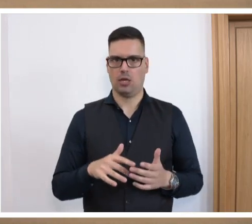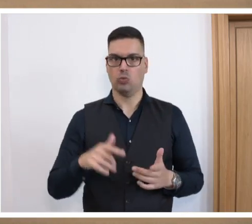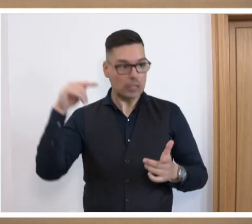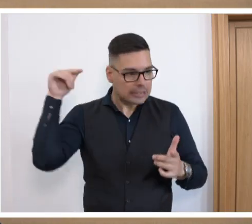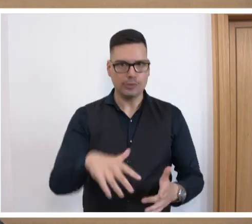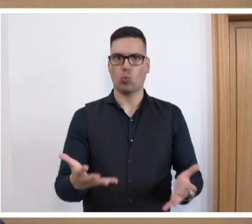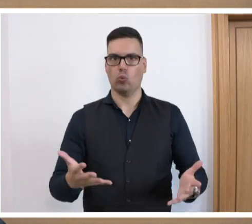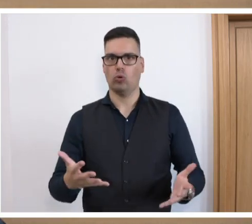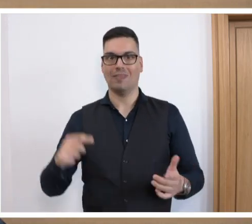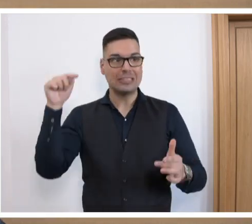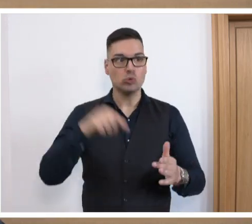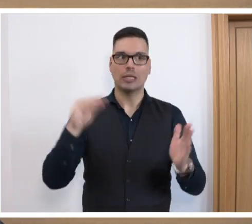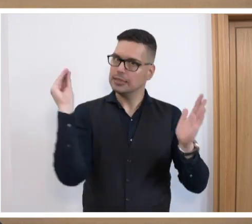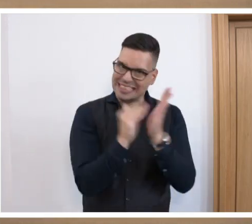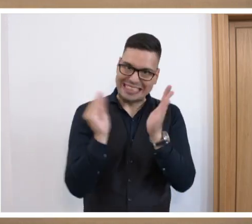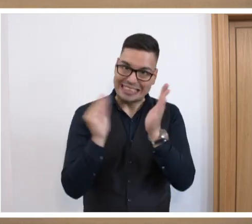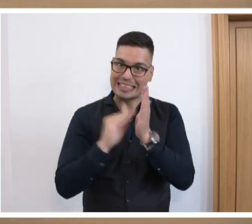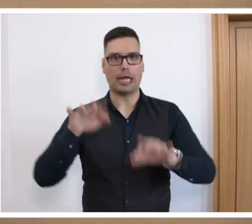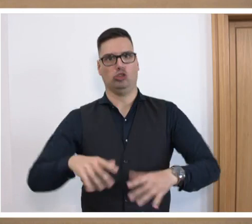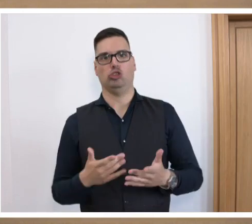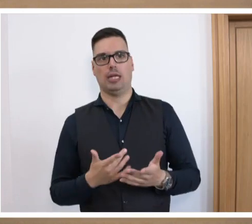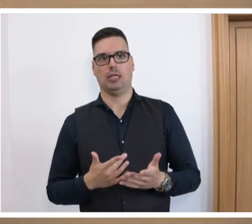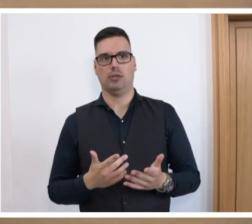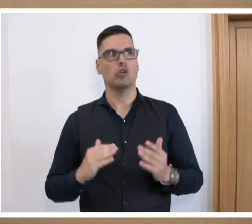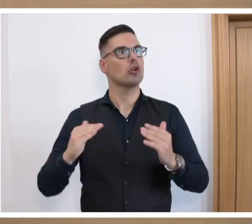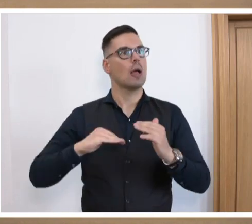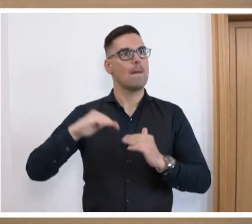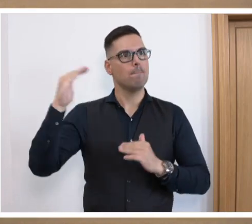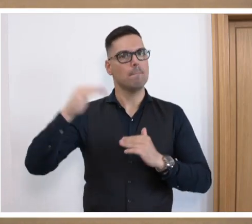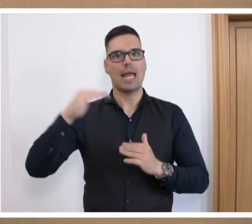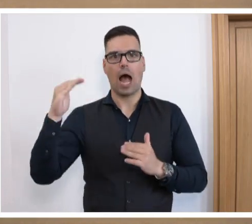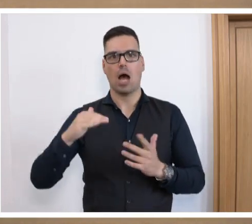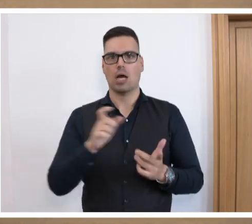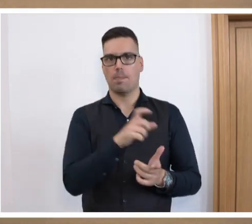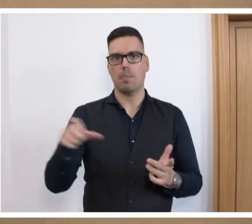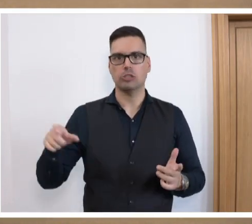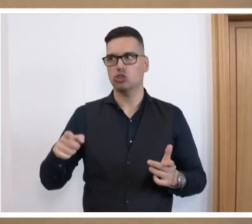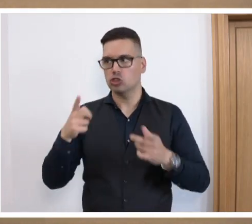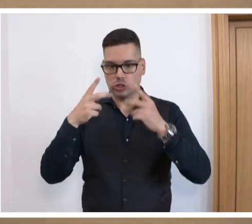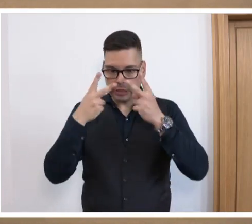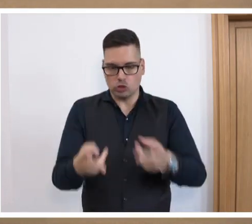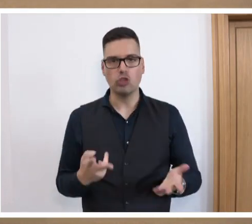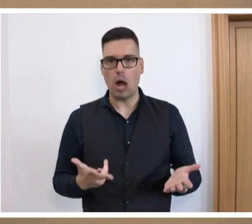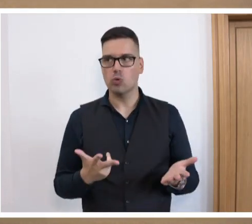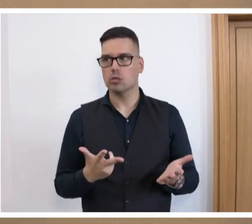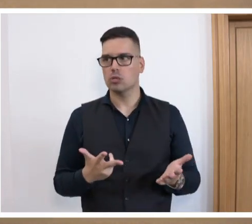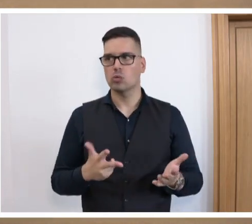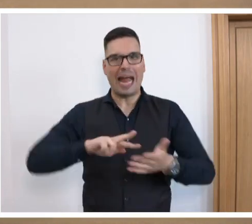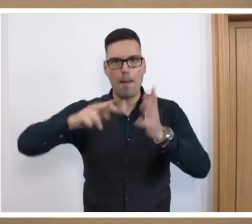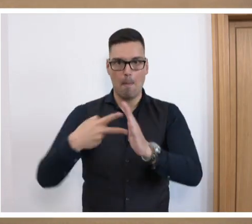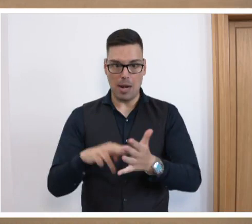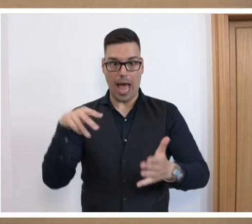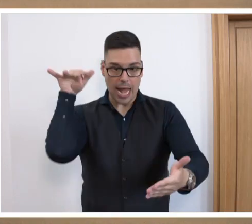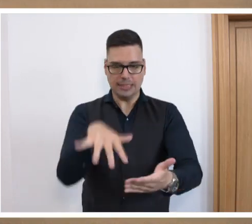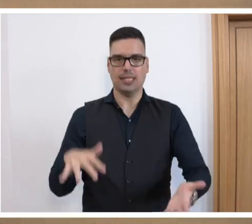Tatsache. Und wenn da sowas drinsteht, hat sich irgendjemand, wahrscheinlich mehrere, ich gehe mal davon aus, intensiv damit beschäftigt. Und da steckt ein Plan hinten